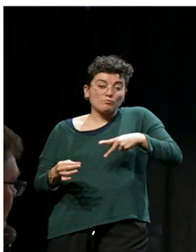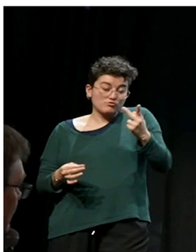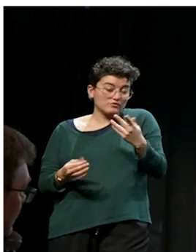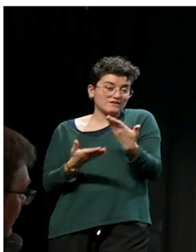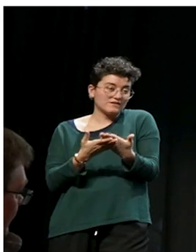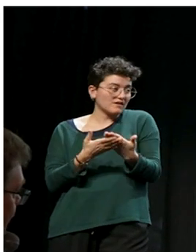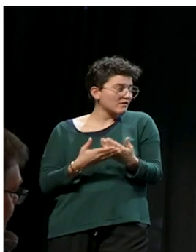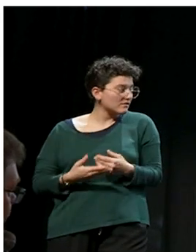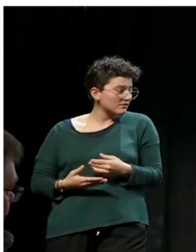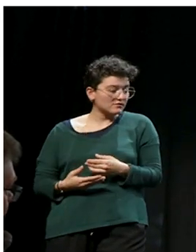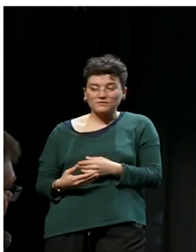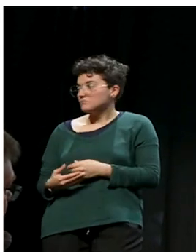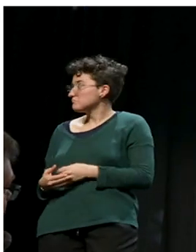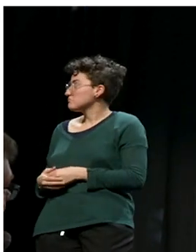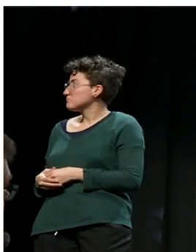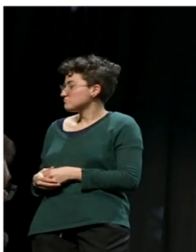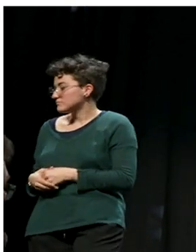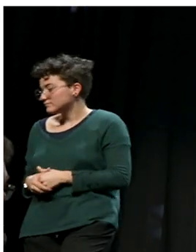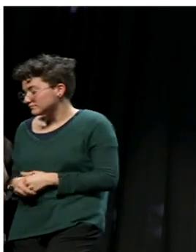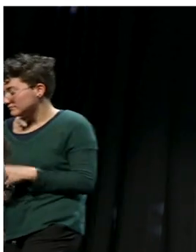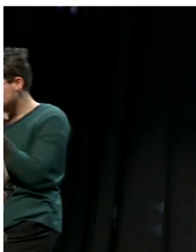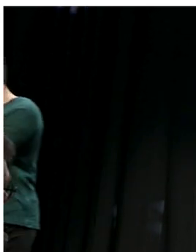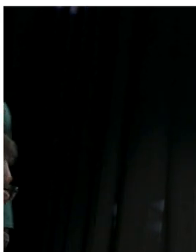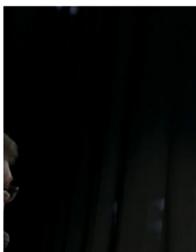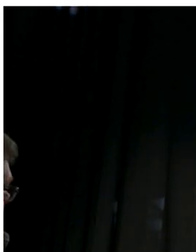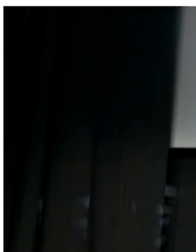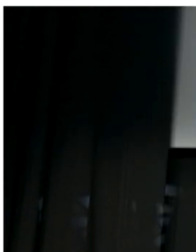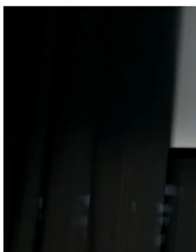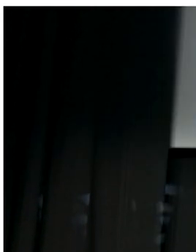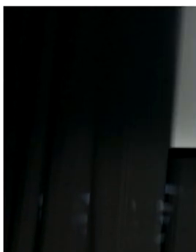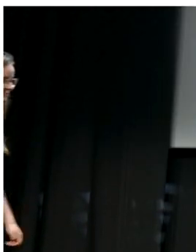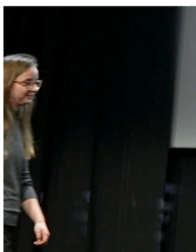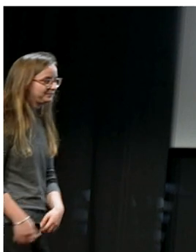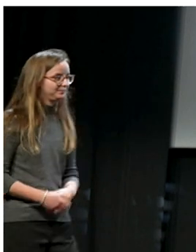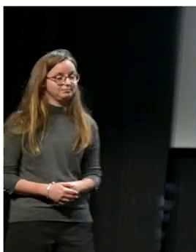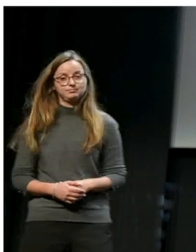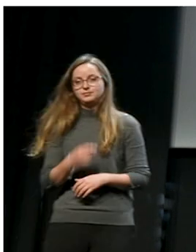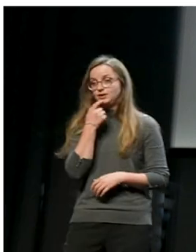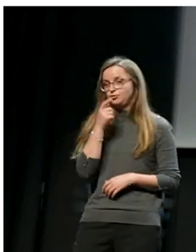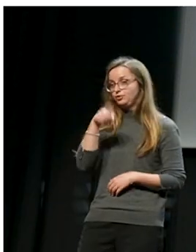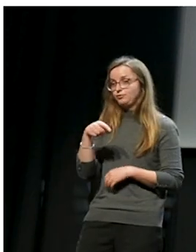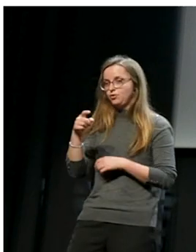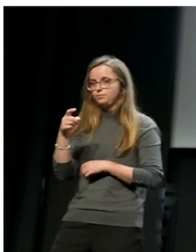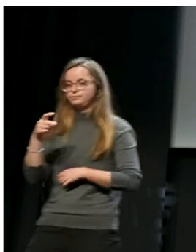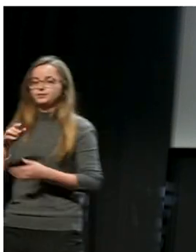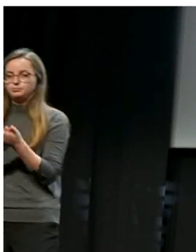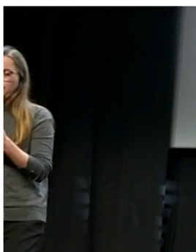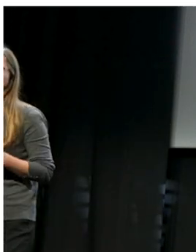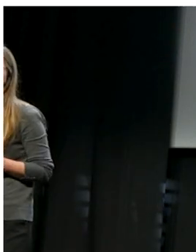final, avec quelque chose qui reviendra un peu ce que dit Amaud, c'est qu'au final, tu es obligé de passer par le manuel. Bien sûr. Au final, pour bien sûr, bien